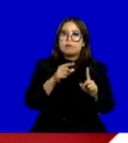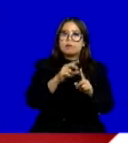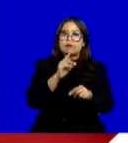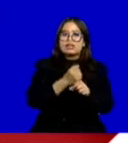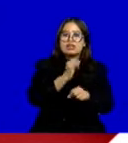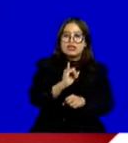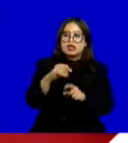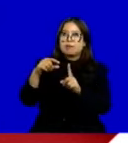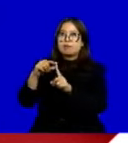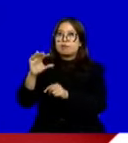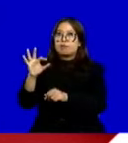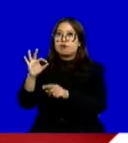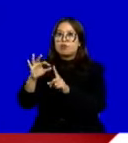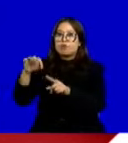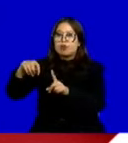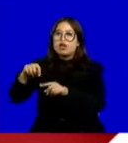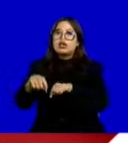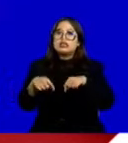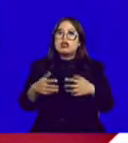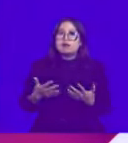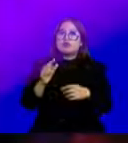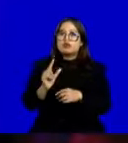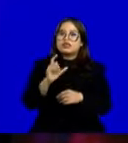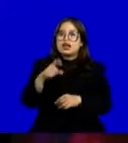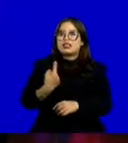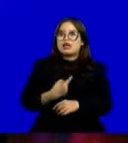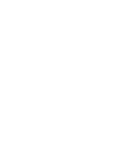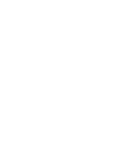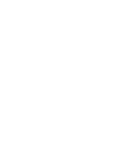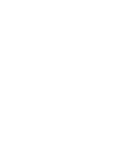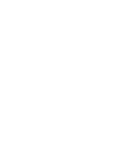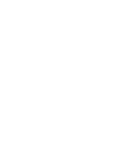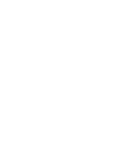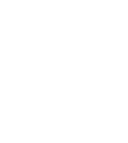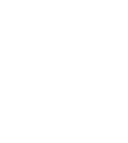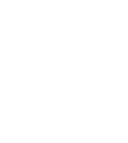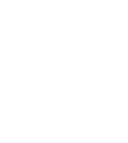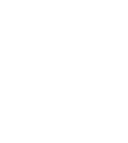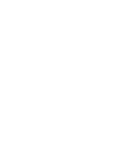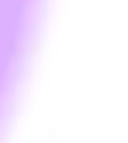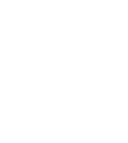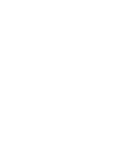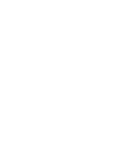bentuki kita untuk menjaga kesenjangan waktun habis silakan wakil gubernur